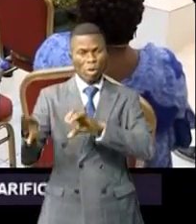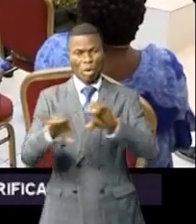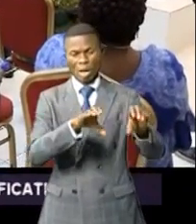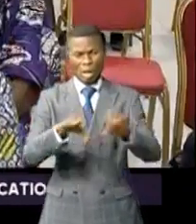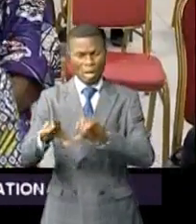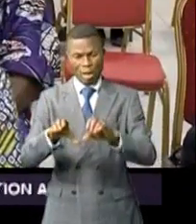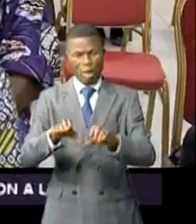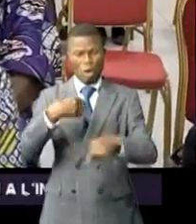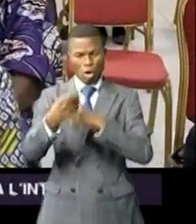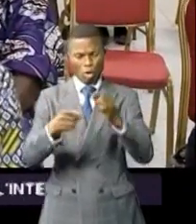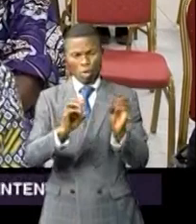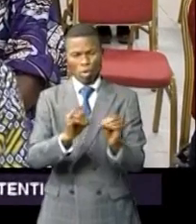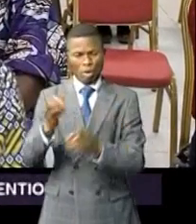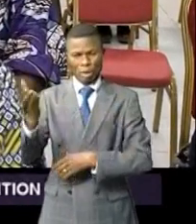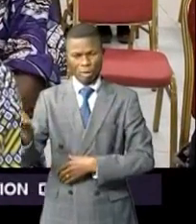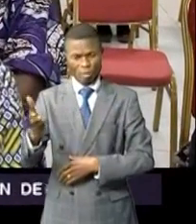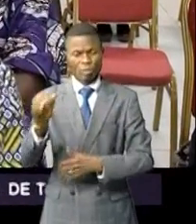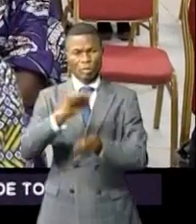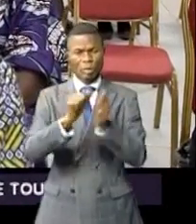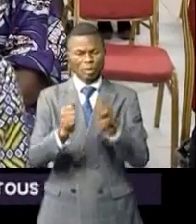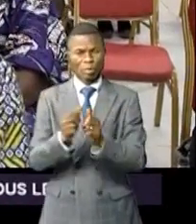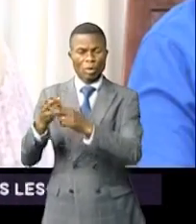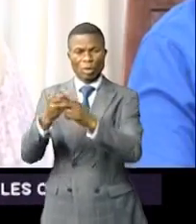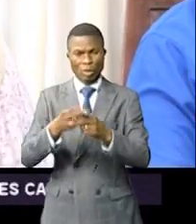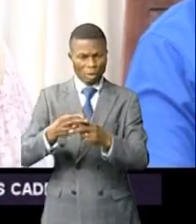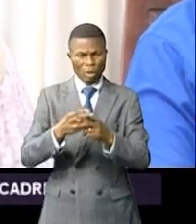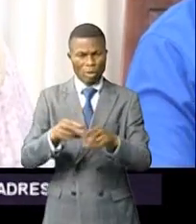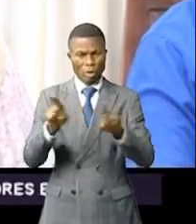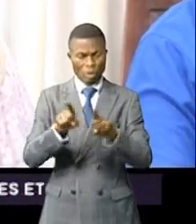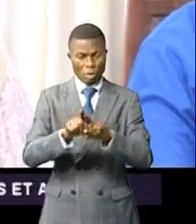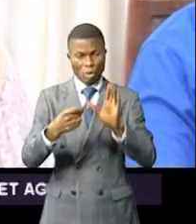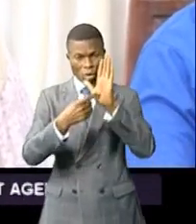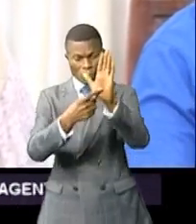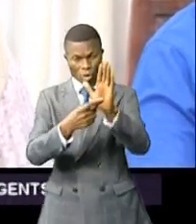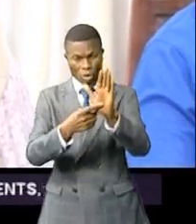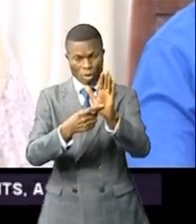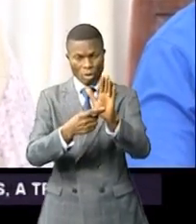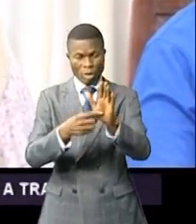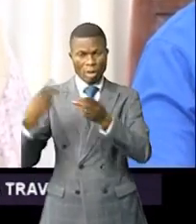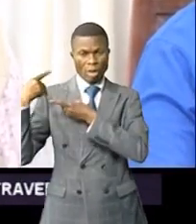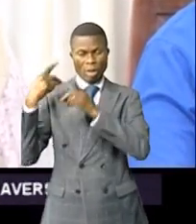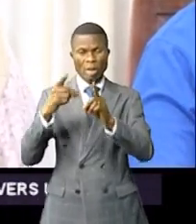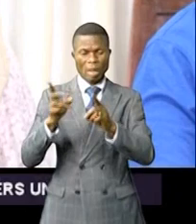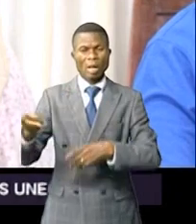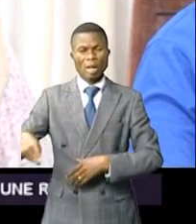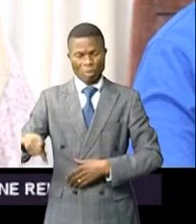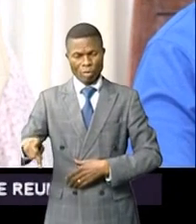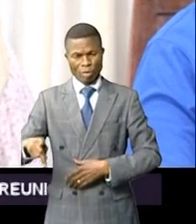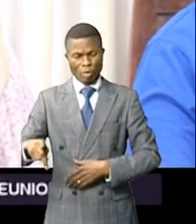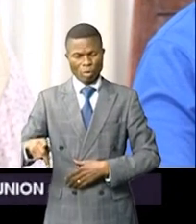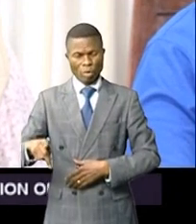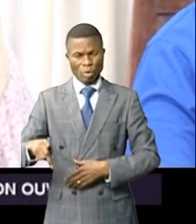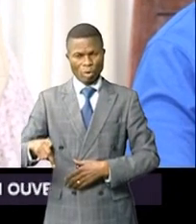activités menées sur le terrain. La situation sécuritaire telle que présentée par les délégués des provinces tend